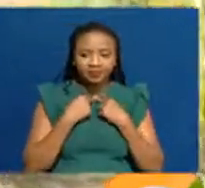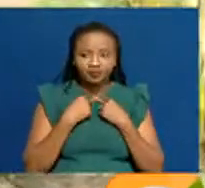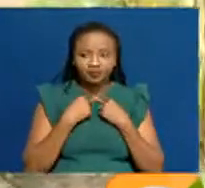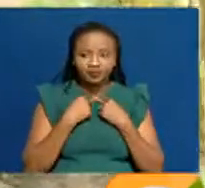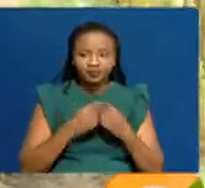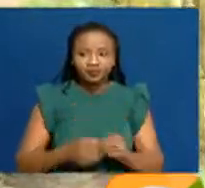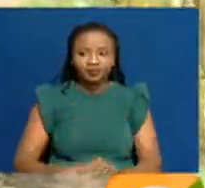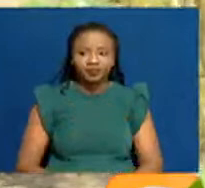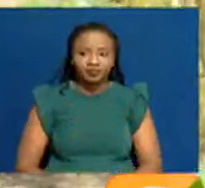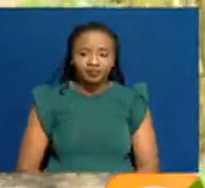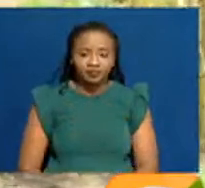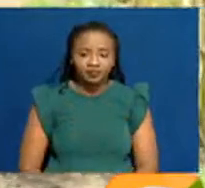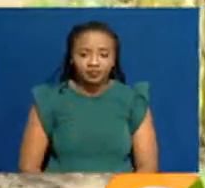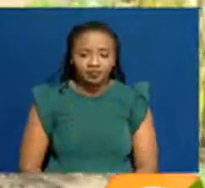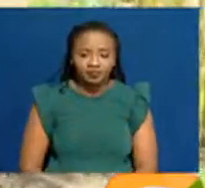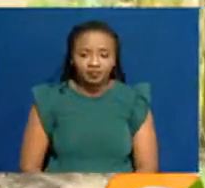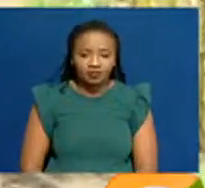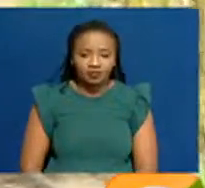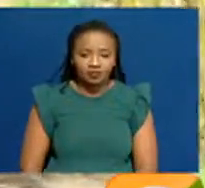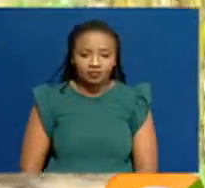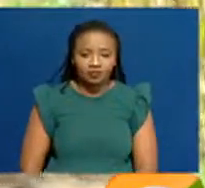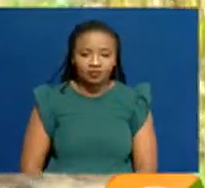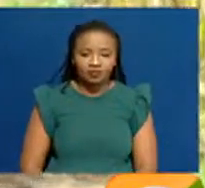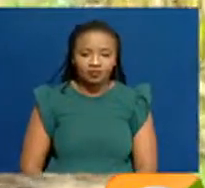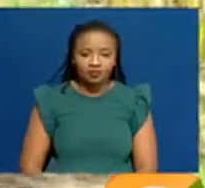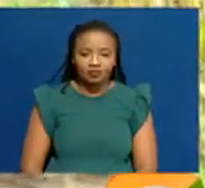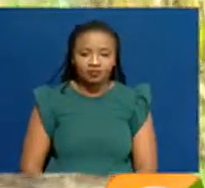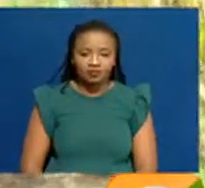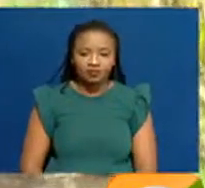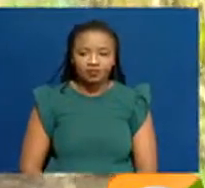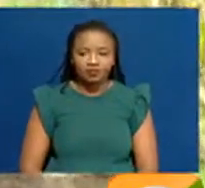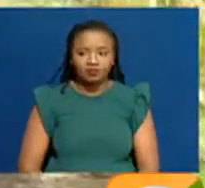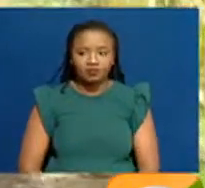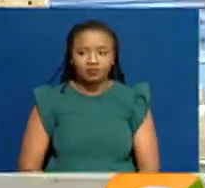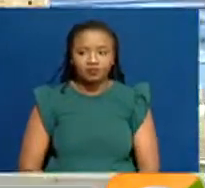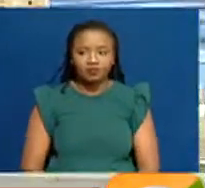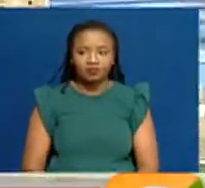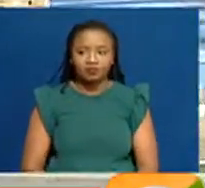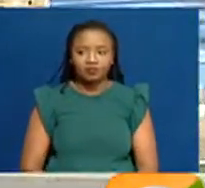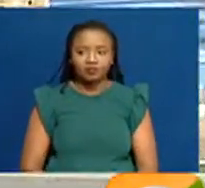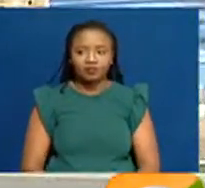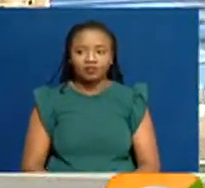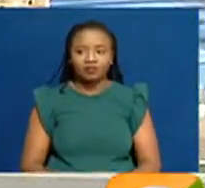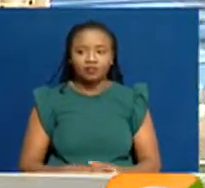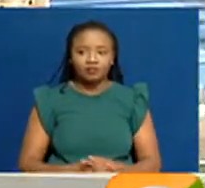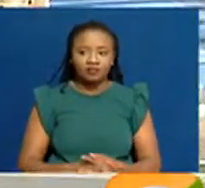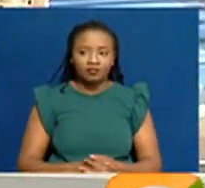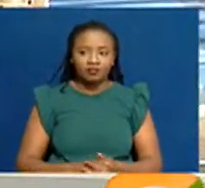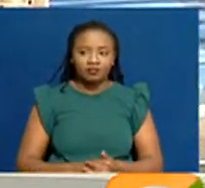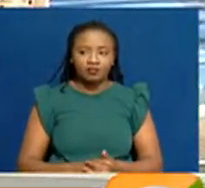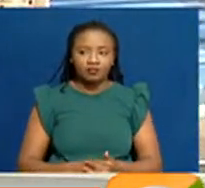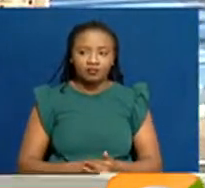John Wanyama, Nipashe Wikendi, kaunti ya Uasin Gishu. Na mtazamaji, Rais William Ruto ameahidi